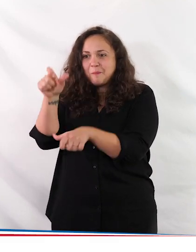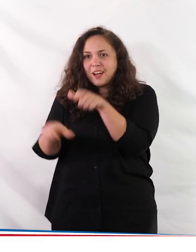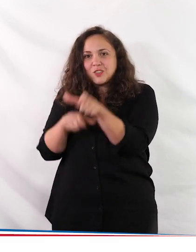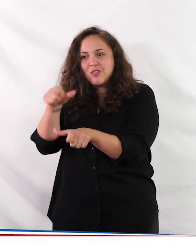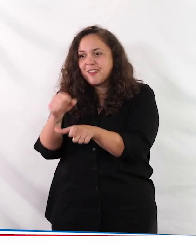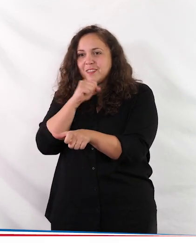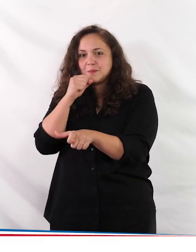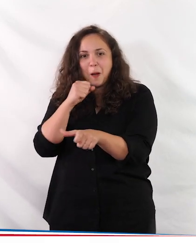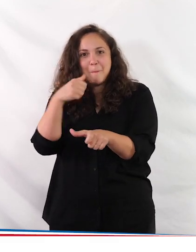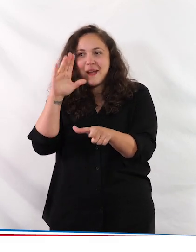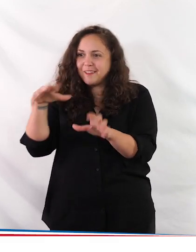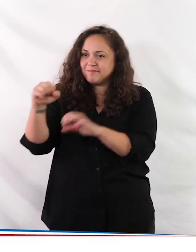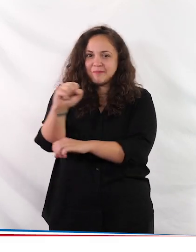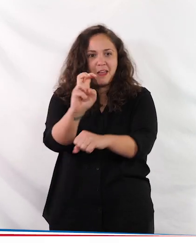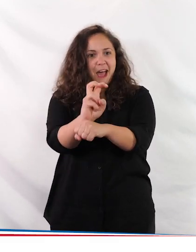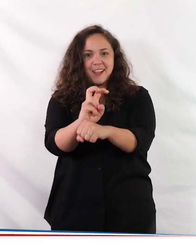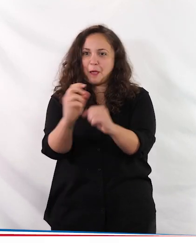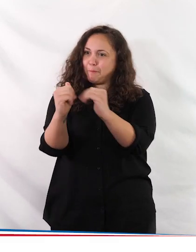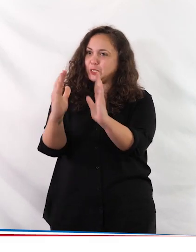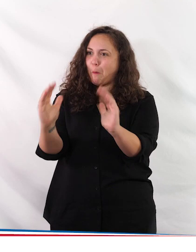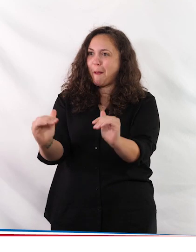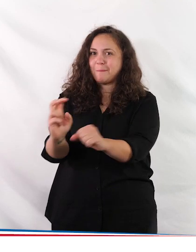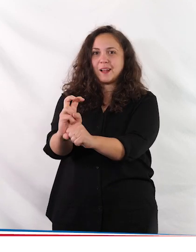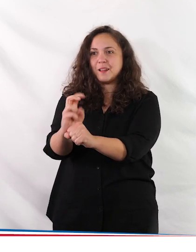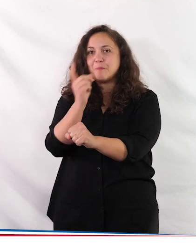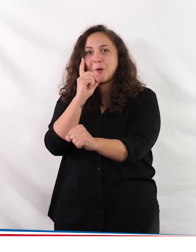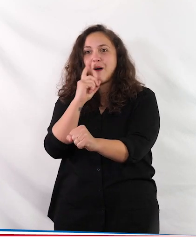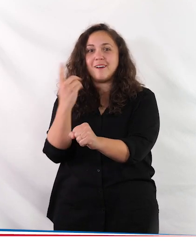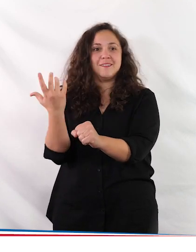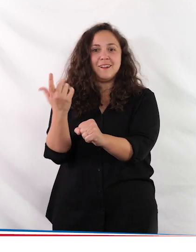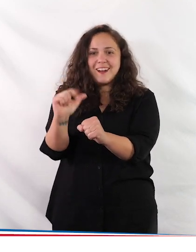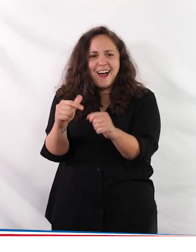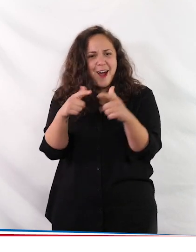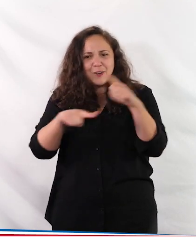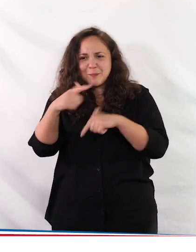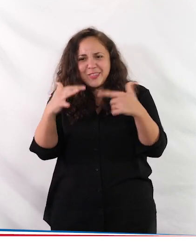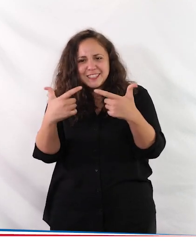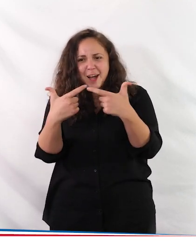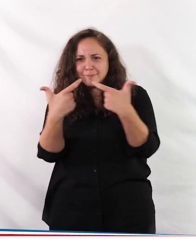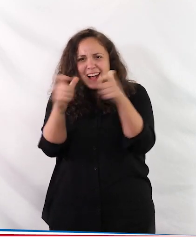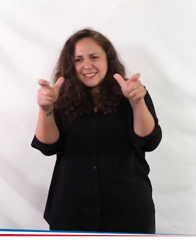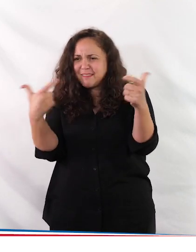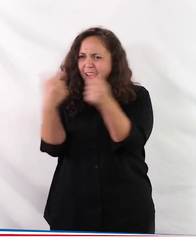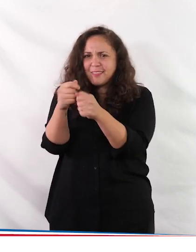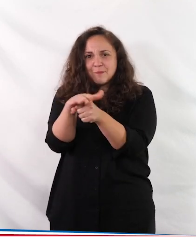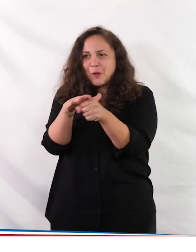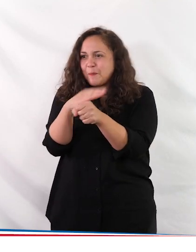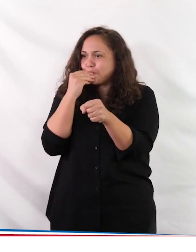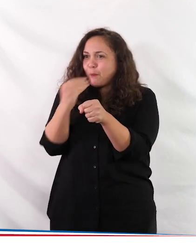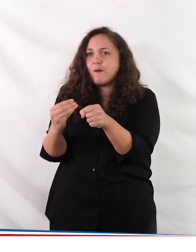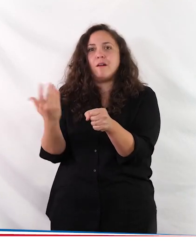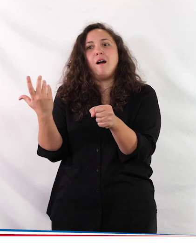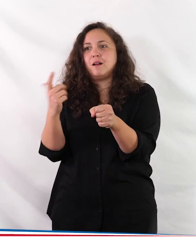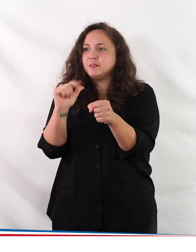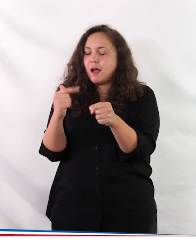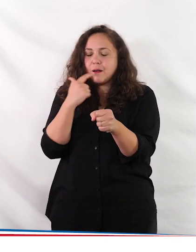puisse maintenir à domicile des personnes parce que le domicile est déjà adapté, c'est un service qu'on rend à tout le monde. Et donc,